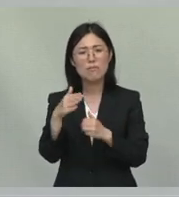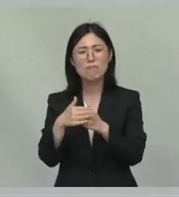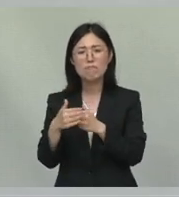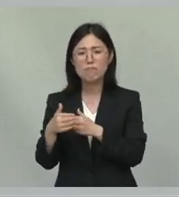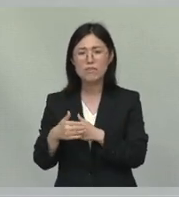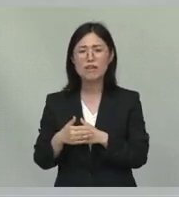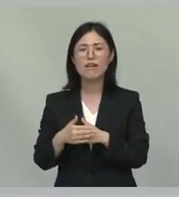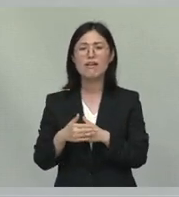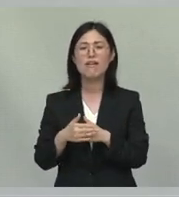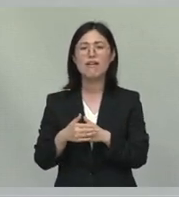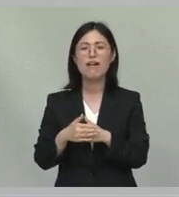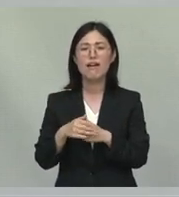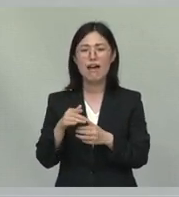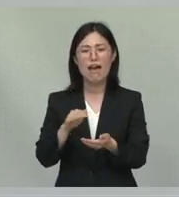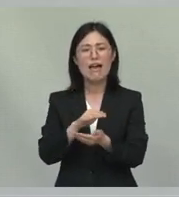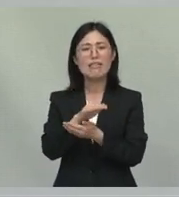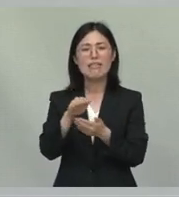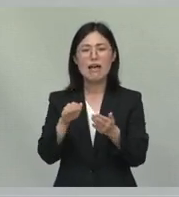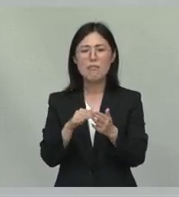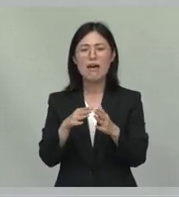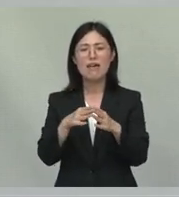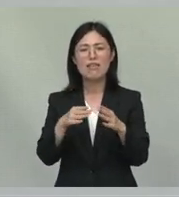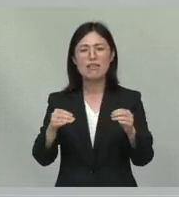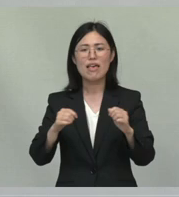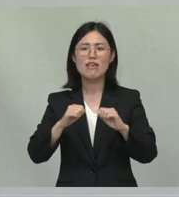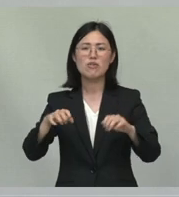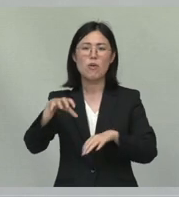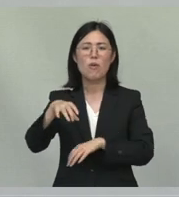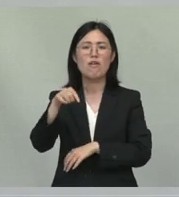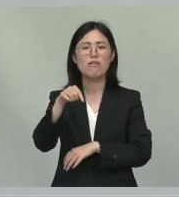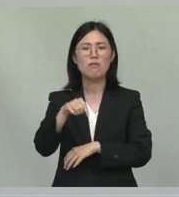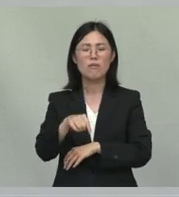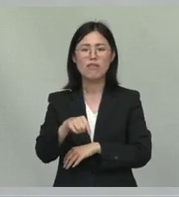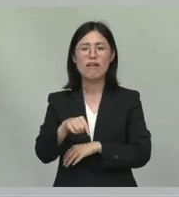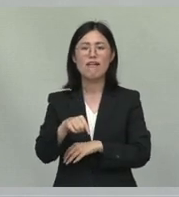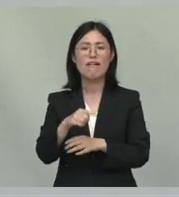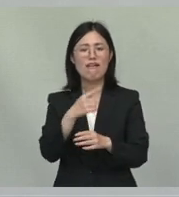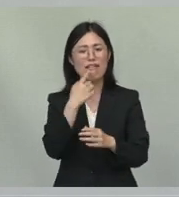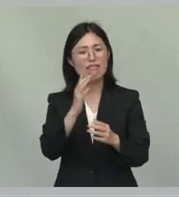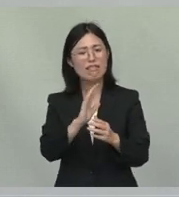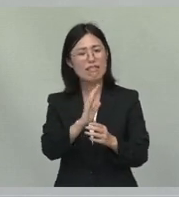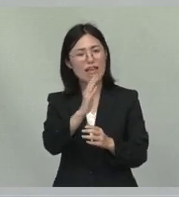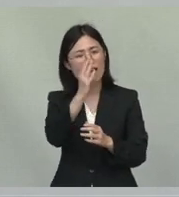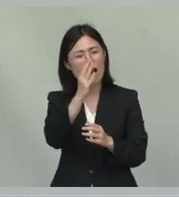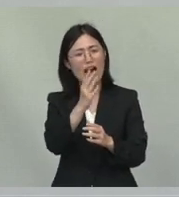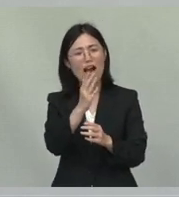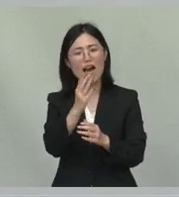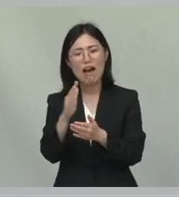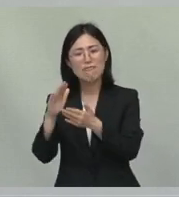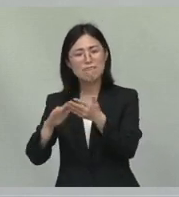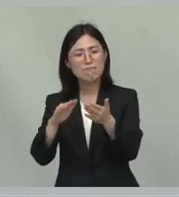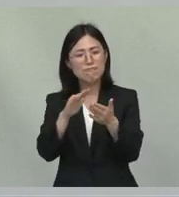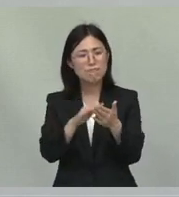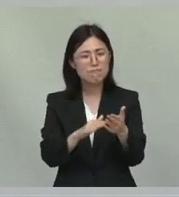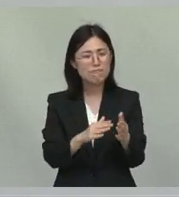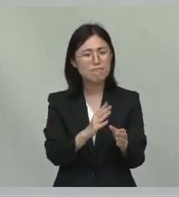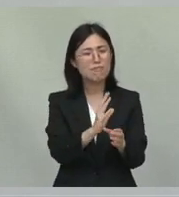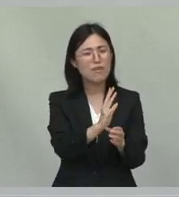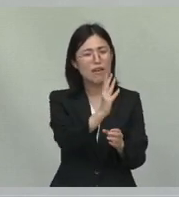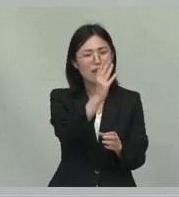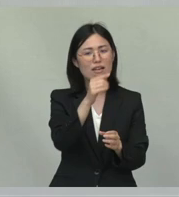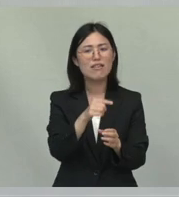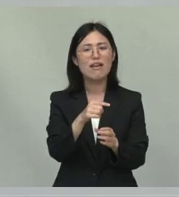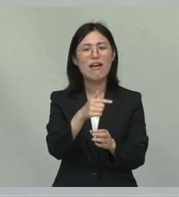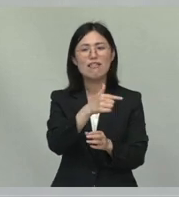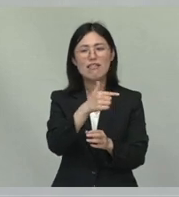この多摩前哨園に聖火の灯火が運ばれて、そして盛大